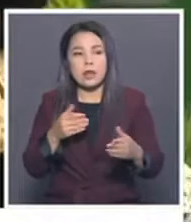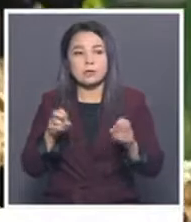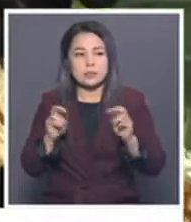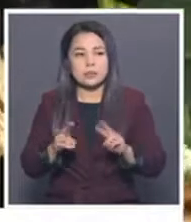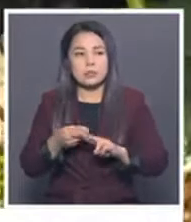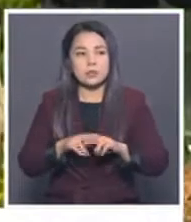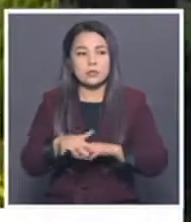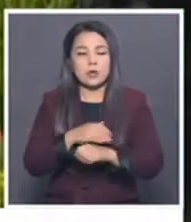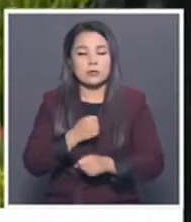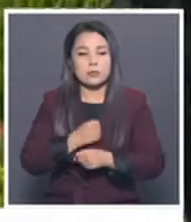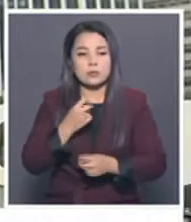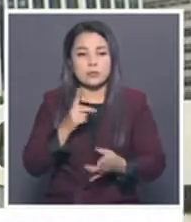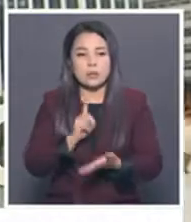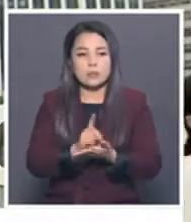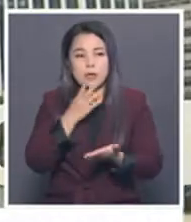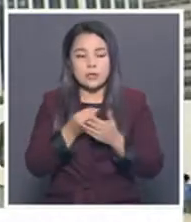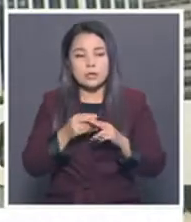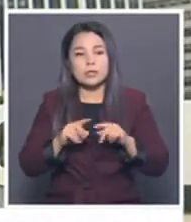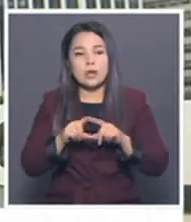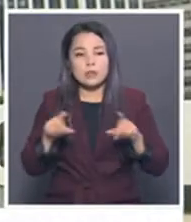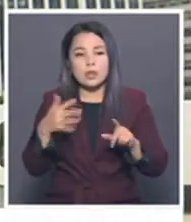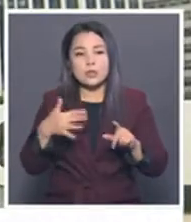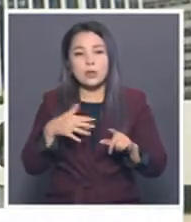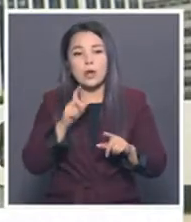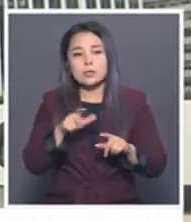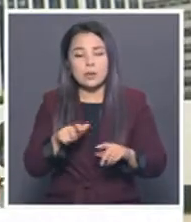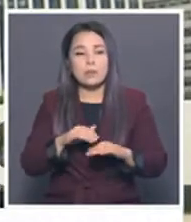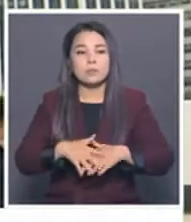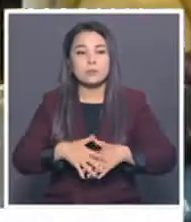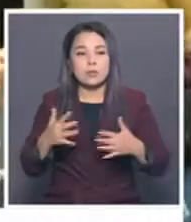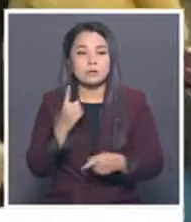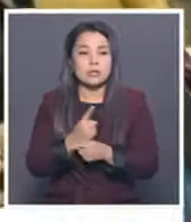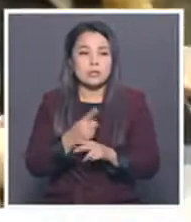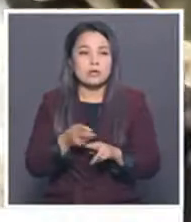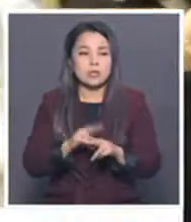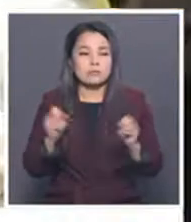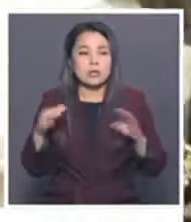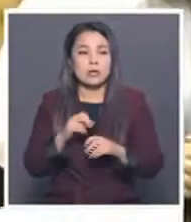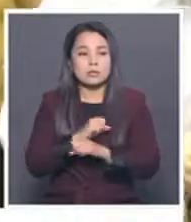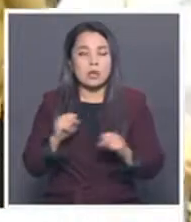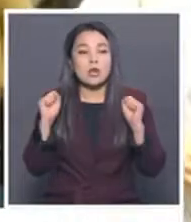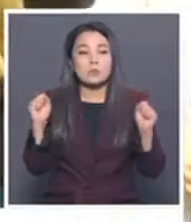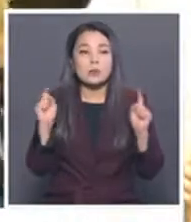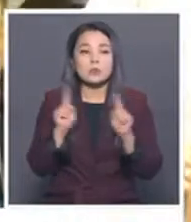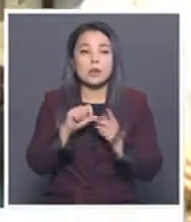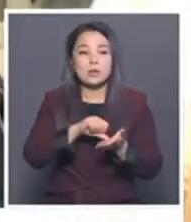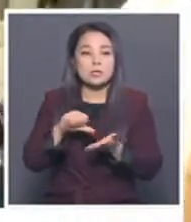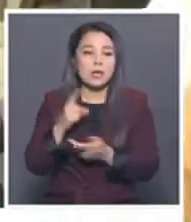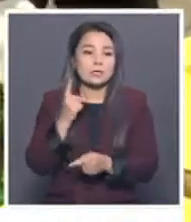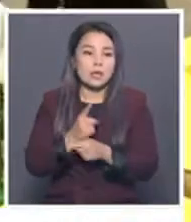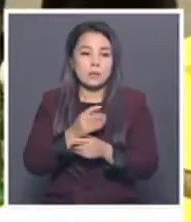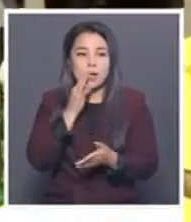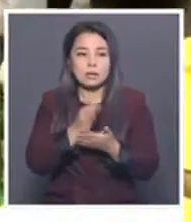күшейтілді. Жаңа ережеге сәйкес ғимараттың ішінде 50 адамнан артық жиналуға болмайды. Сонымен қатар спорттық матчтарға қатысуға тыйым салынып